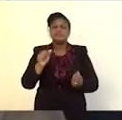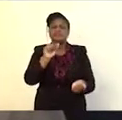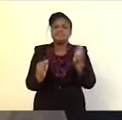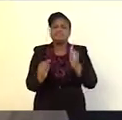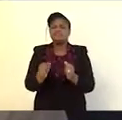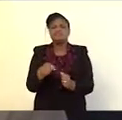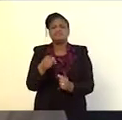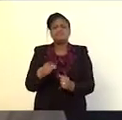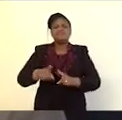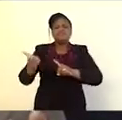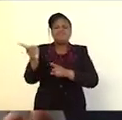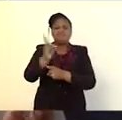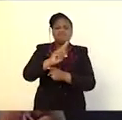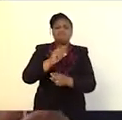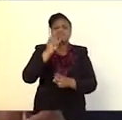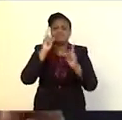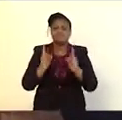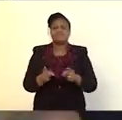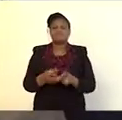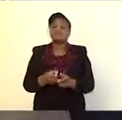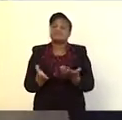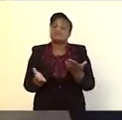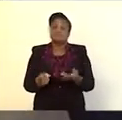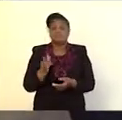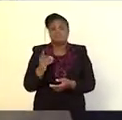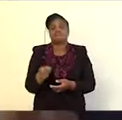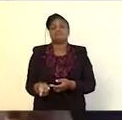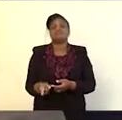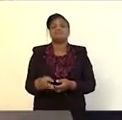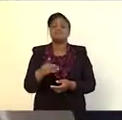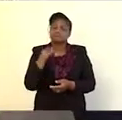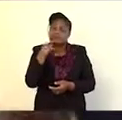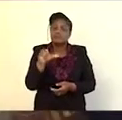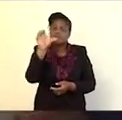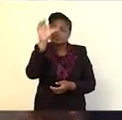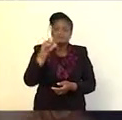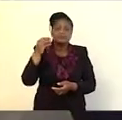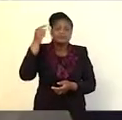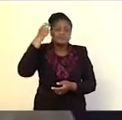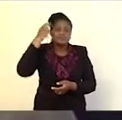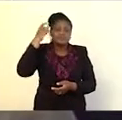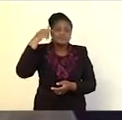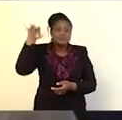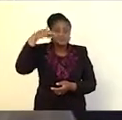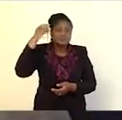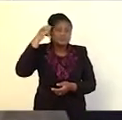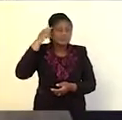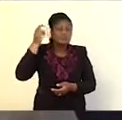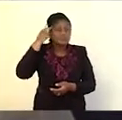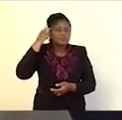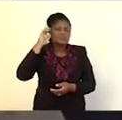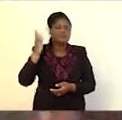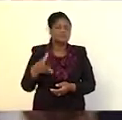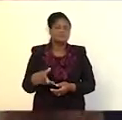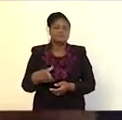izvozvo handifunga kuti zvine ingave mhaka iyoyo. Iwe uri munhu ane pfungwa dzakakwana. Haukwanisi here kuziva kuti